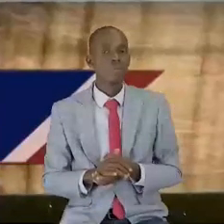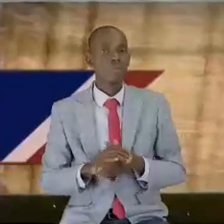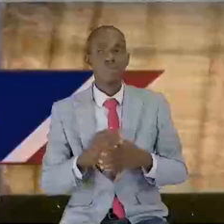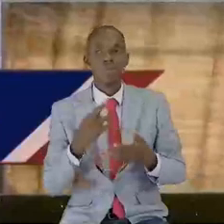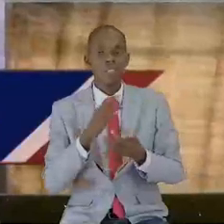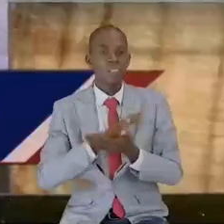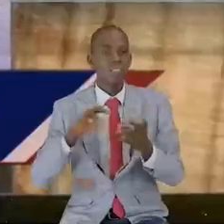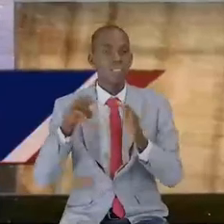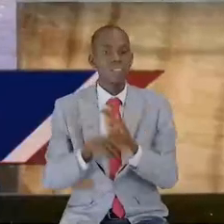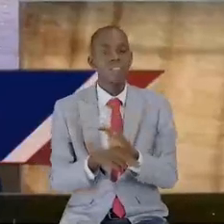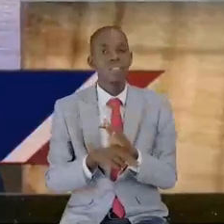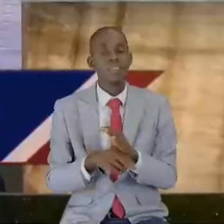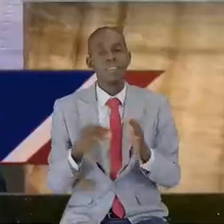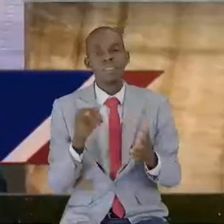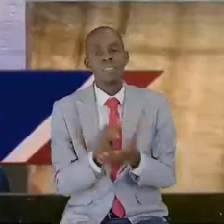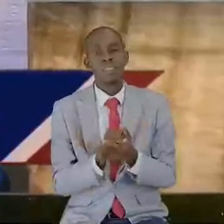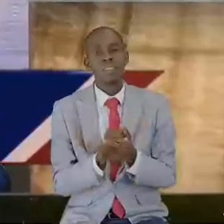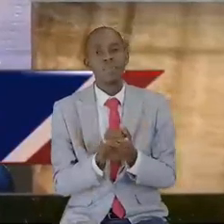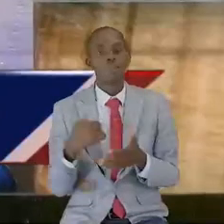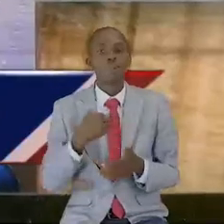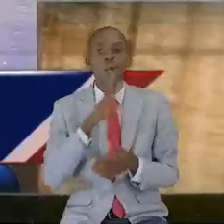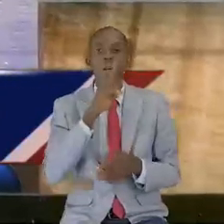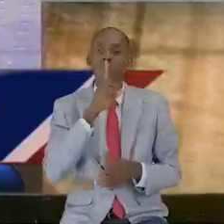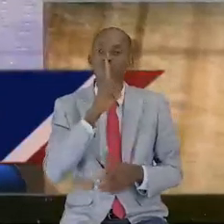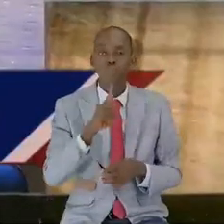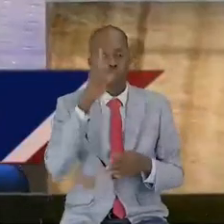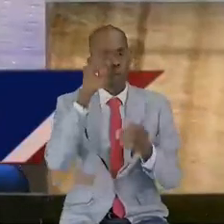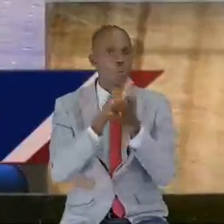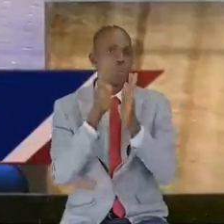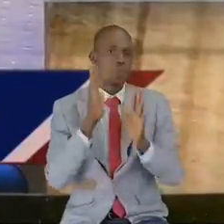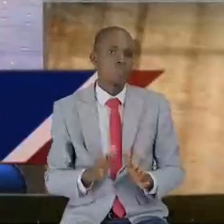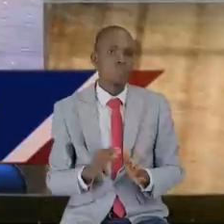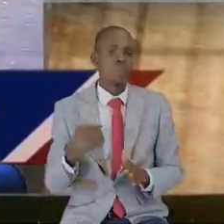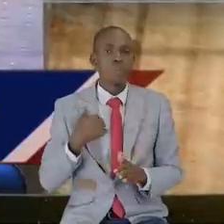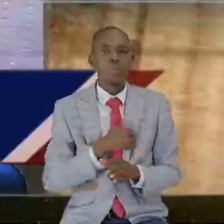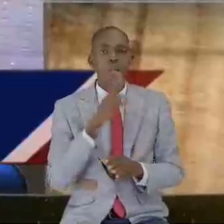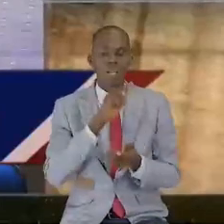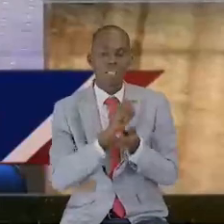Cela montre que nous sommes de vrais croyants, nés de nouveau, que nous sommes transformés.